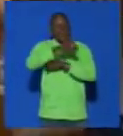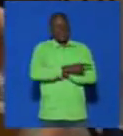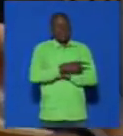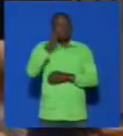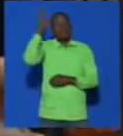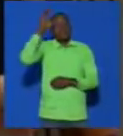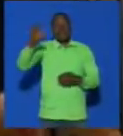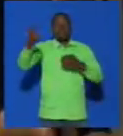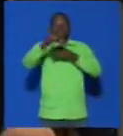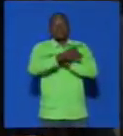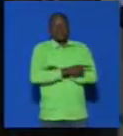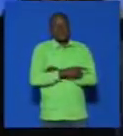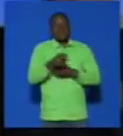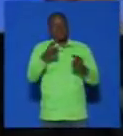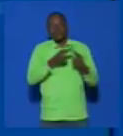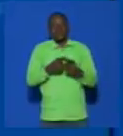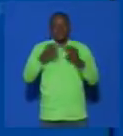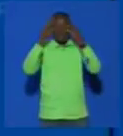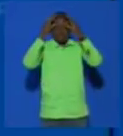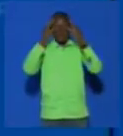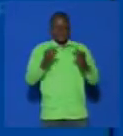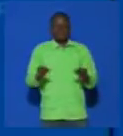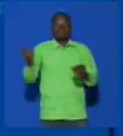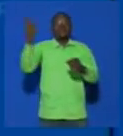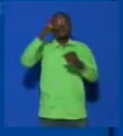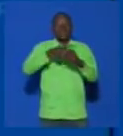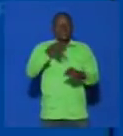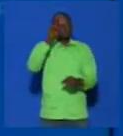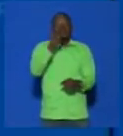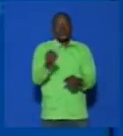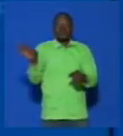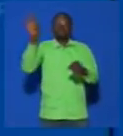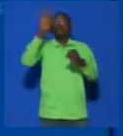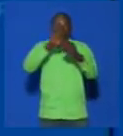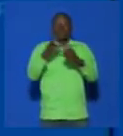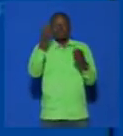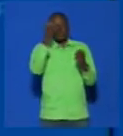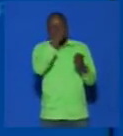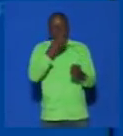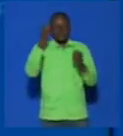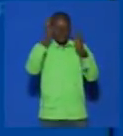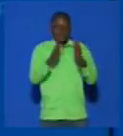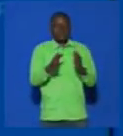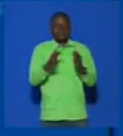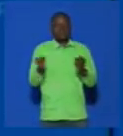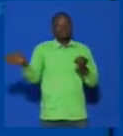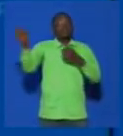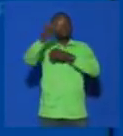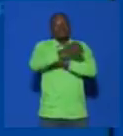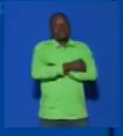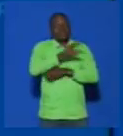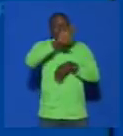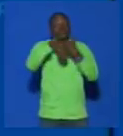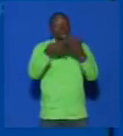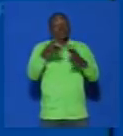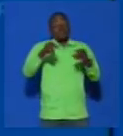cette date que le royaume uni devra décider de participer ou non aux élections européennes en pratique jusqu'à cette date toutes les options